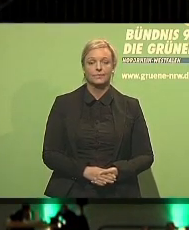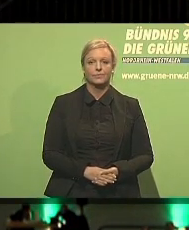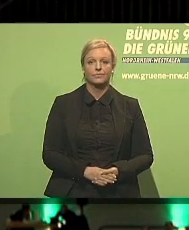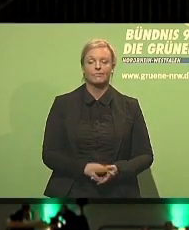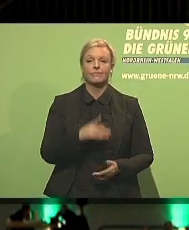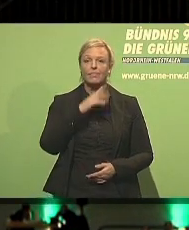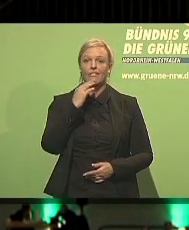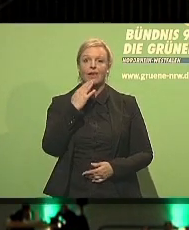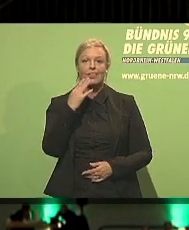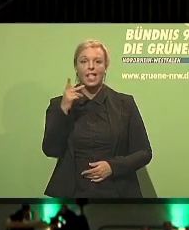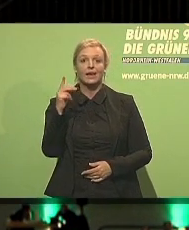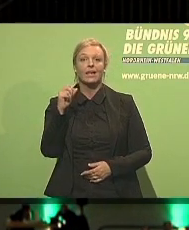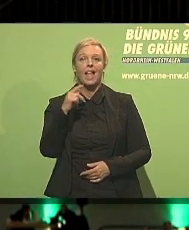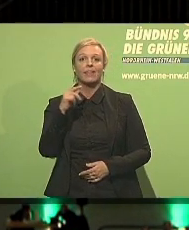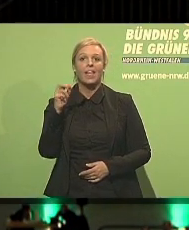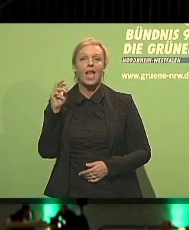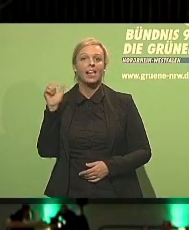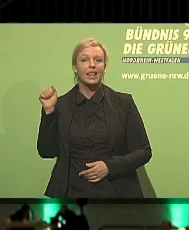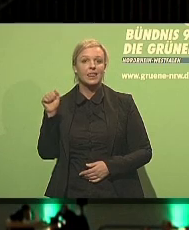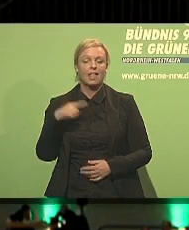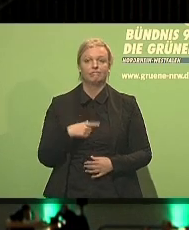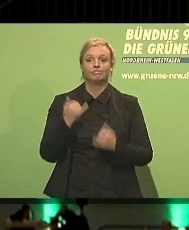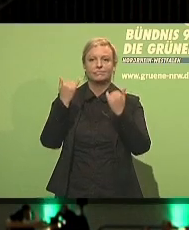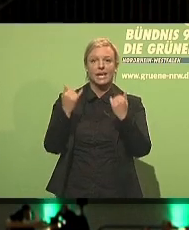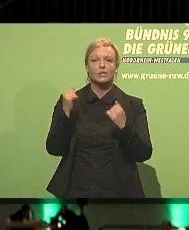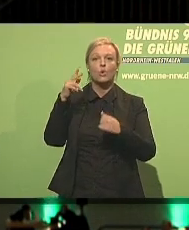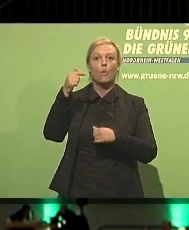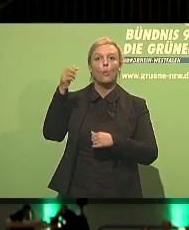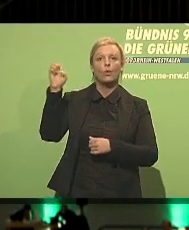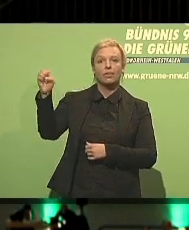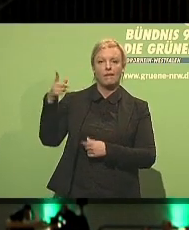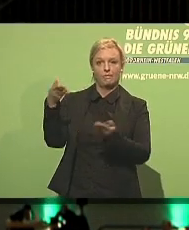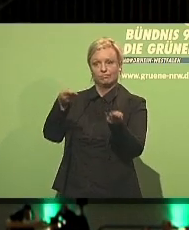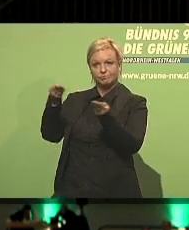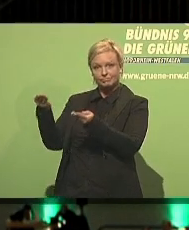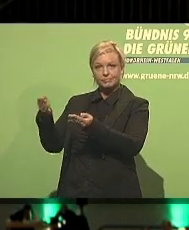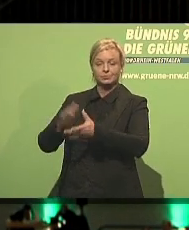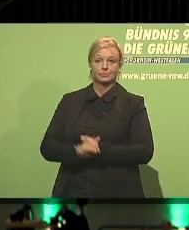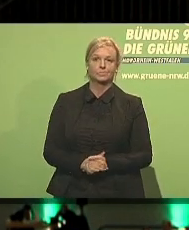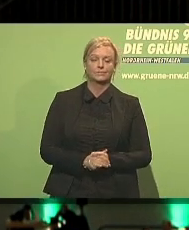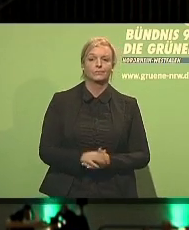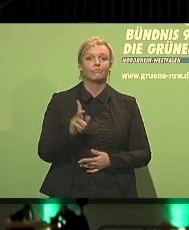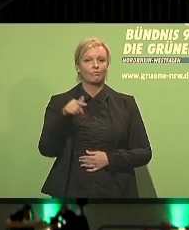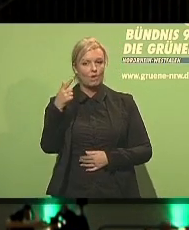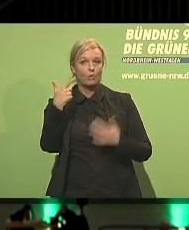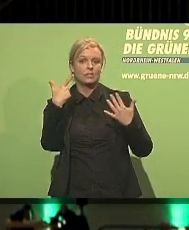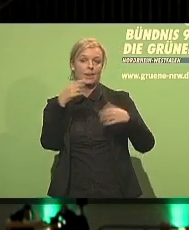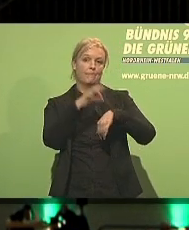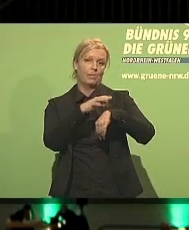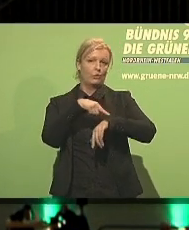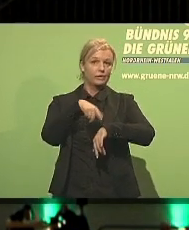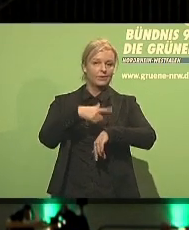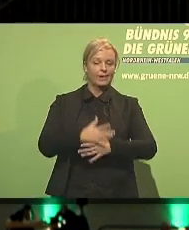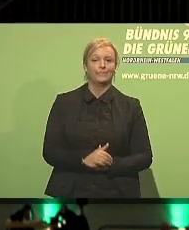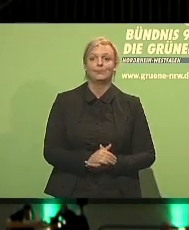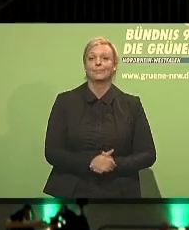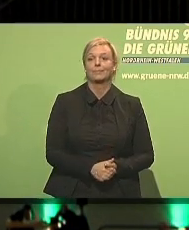Vielen Dank, Katharina. Jetzt bitte ich Ute auf die Bühne zu ihrer Vorstellung. Ute, auch du hast 7 Minuten Zeit.